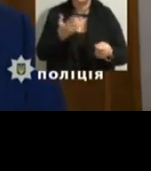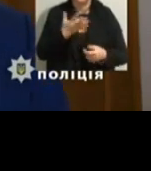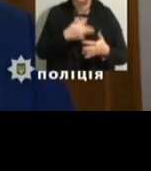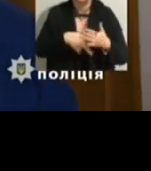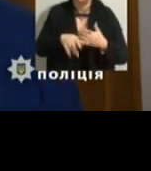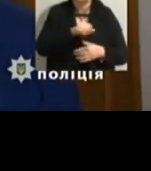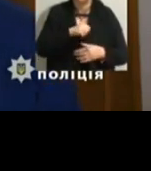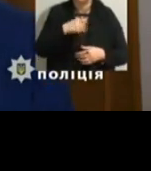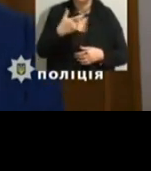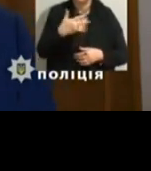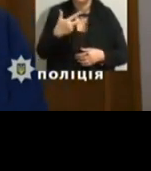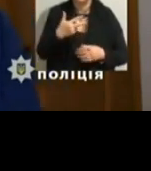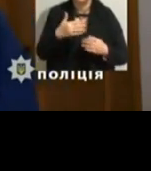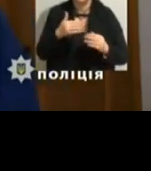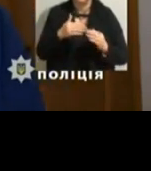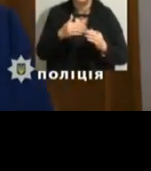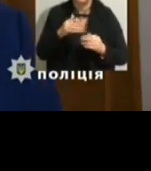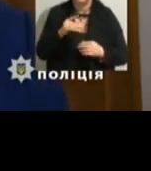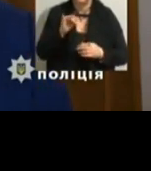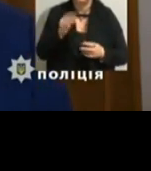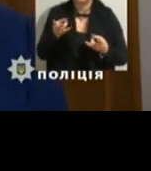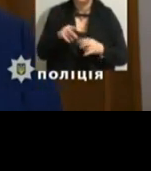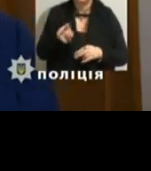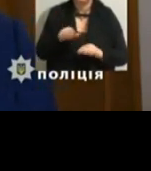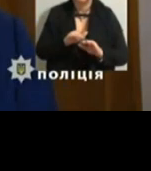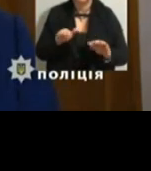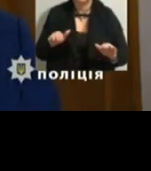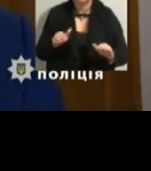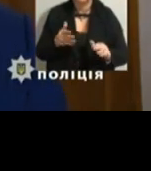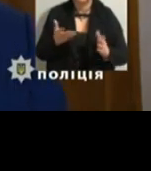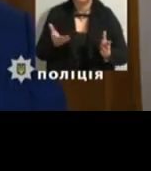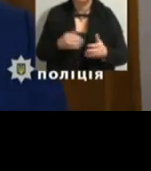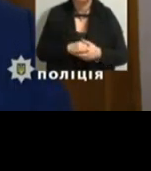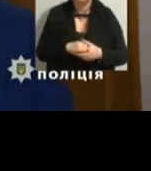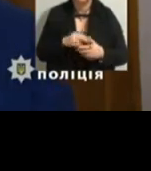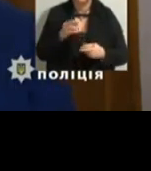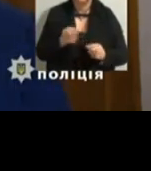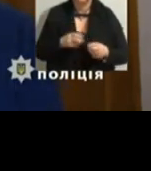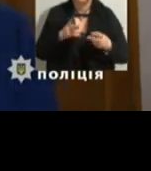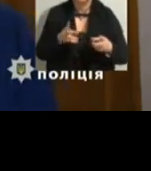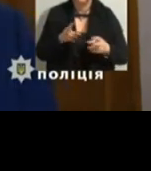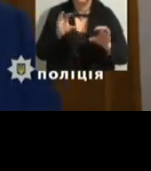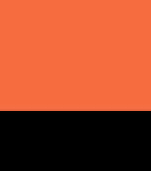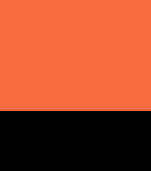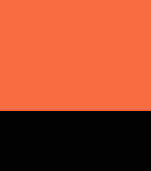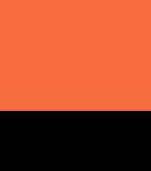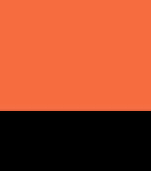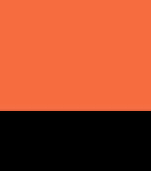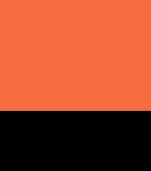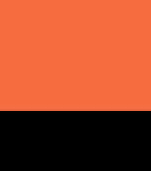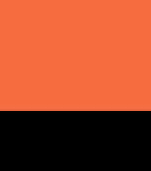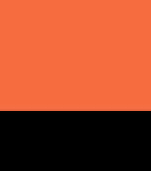поверху і залишили там дітей в небезпеці. Є така спеціальна стаття Кримінального кодексу «Залишення людини в стані небезпеки».